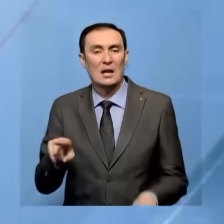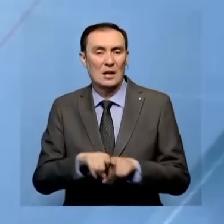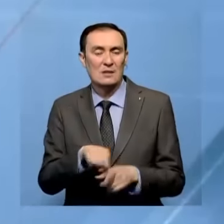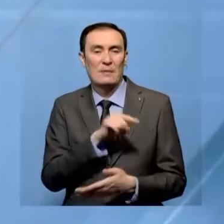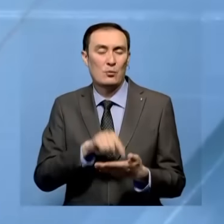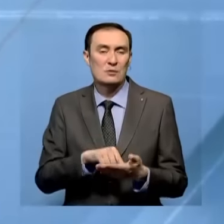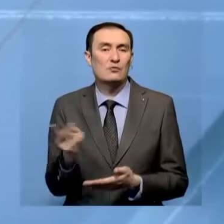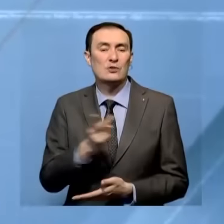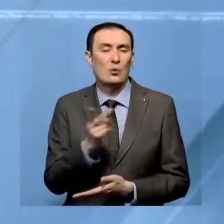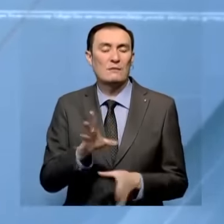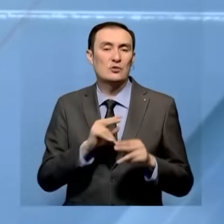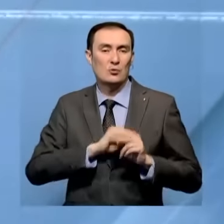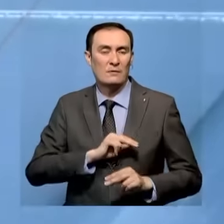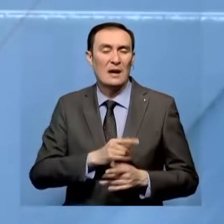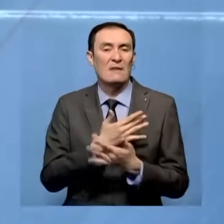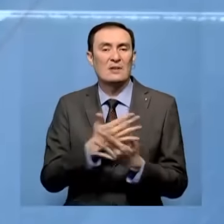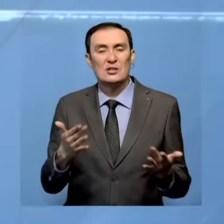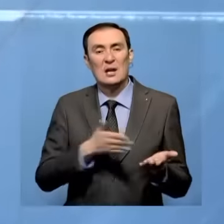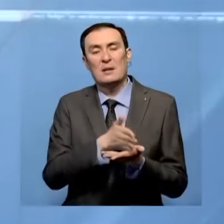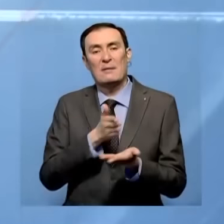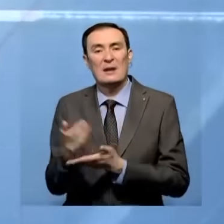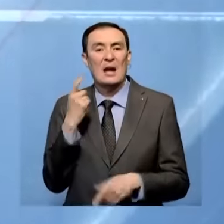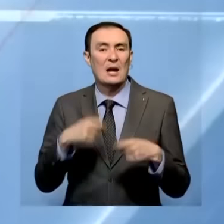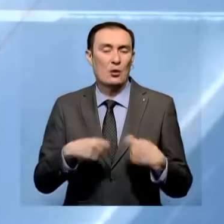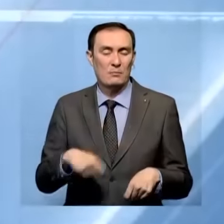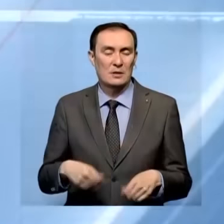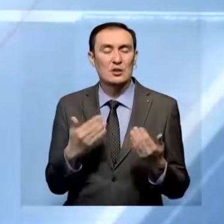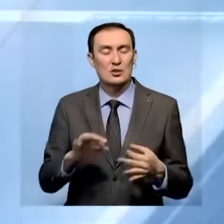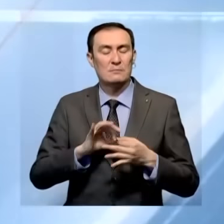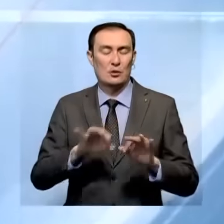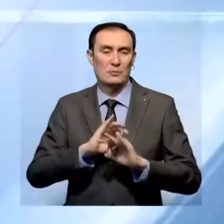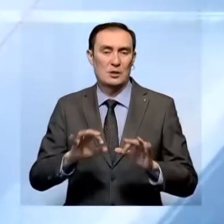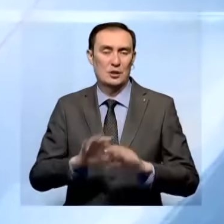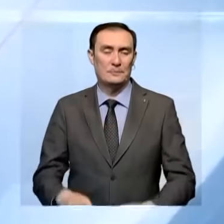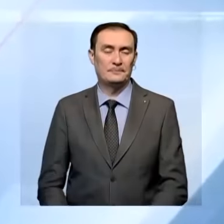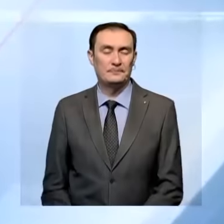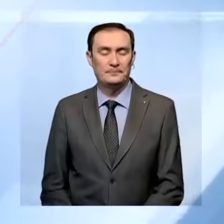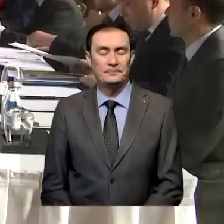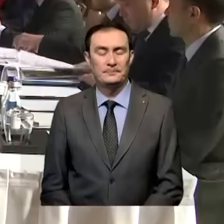вопросы двустороннего сотрудничества в различных отраслях экономики. Подробности у Григория Беденко.